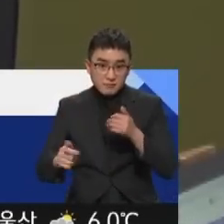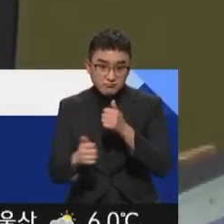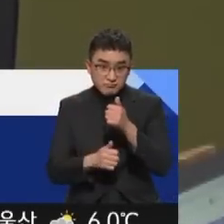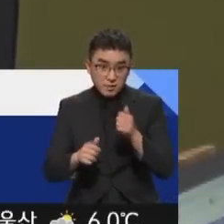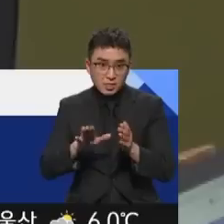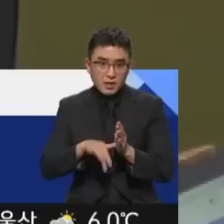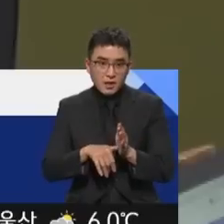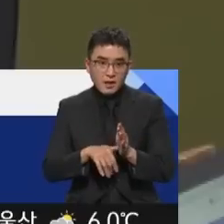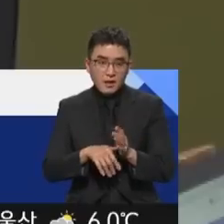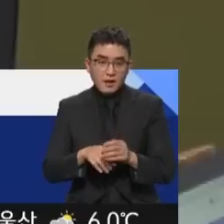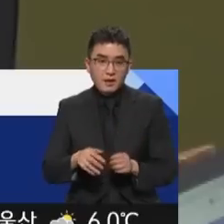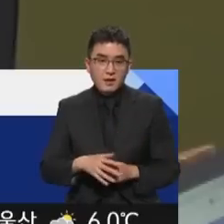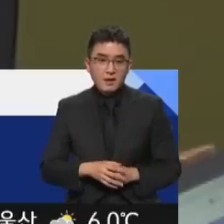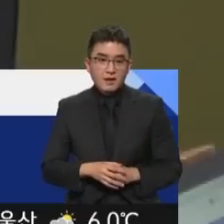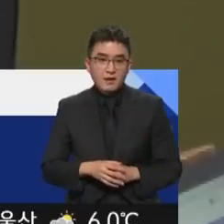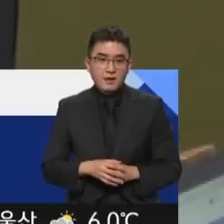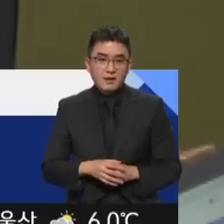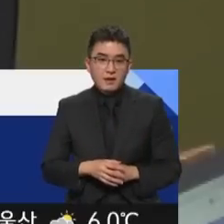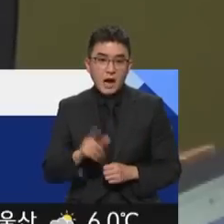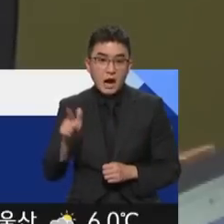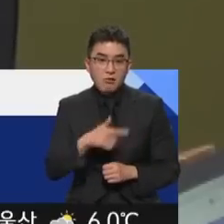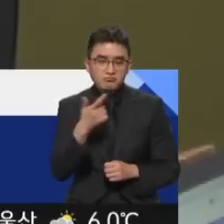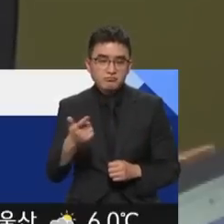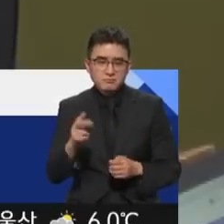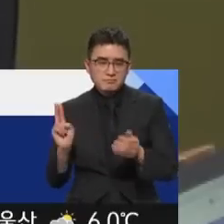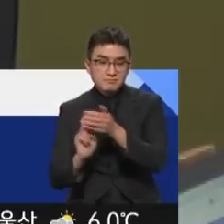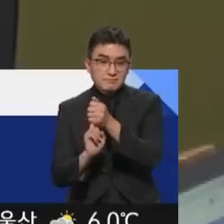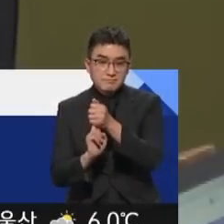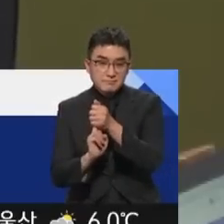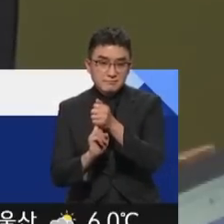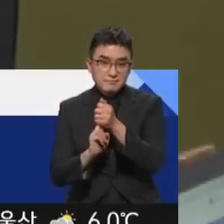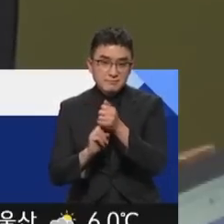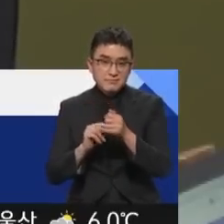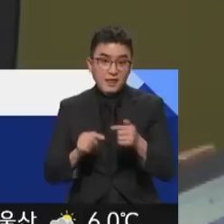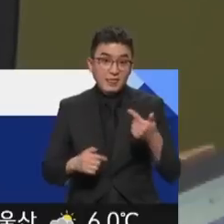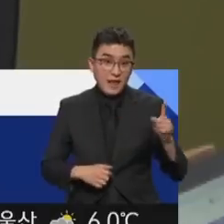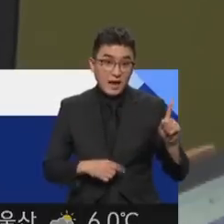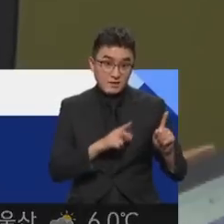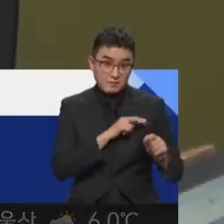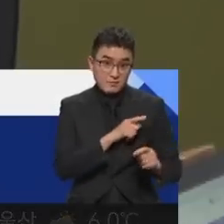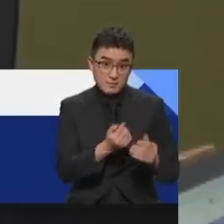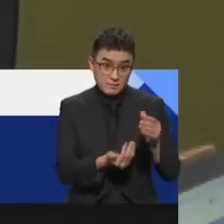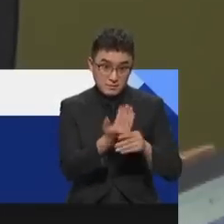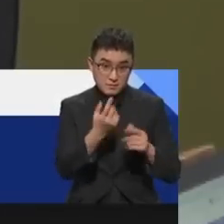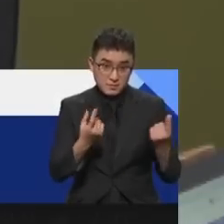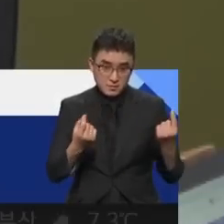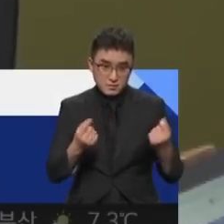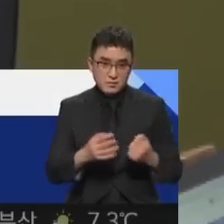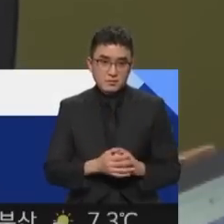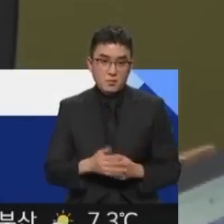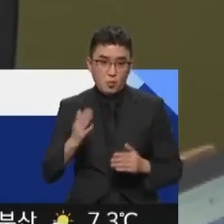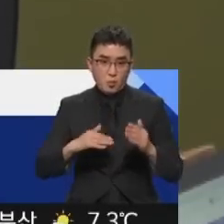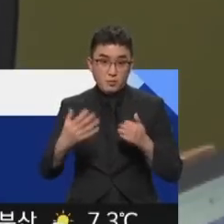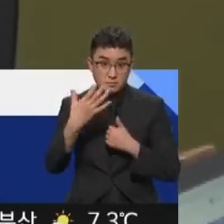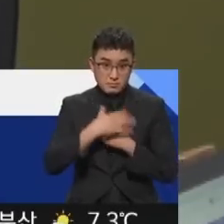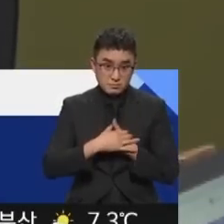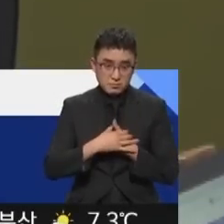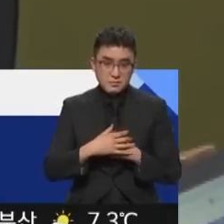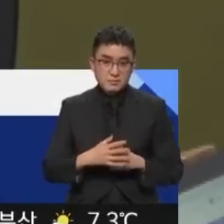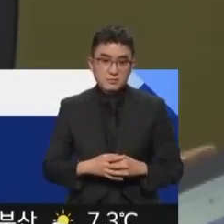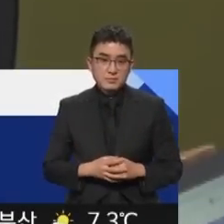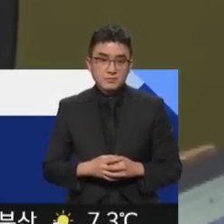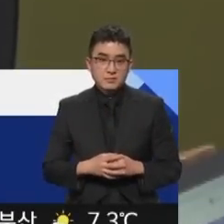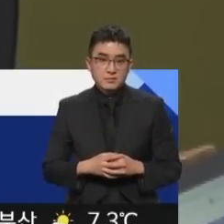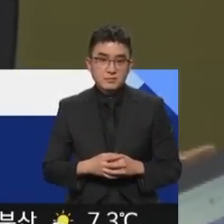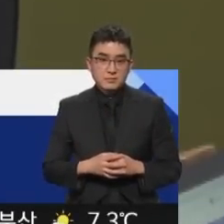한 적이 있었습니다. 뭔가 불만이 있어가지고 나경원 의원 그 사건도 마찬가지인데 공직을 맡았는데 24시간 가출을 하고 잠적을